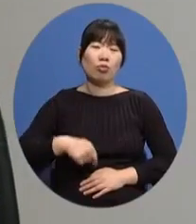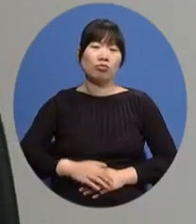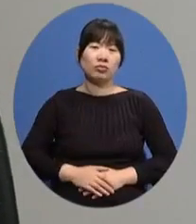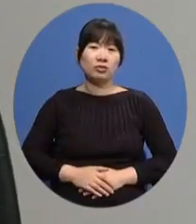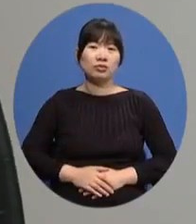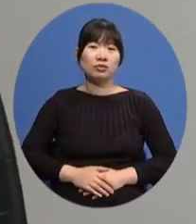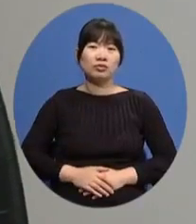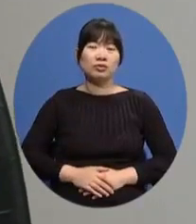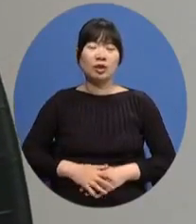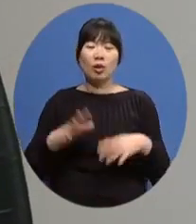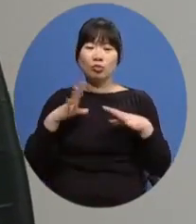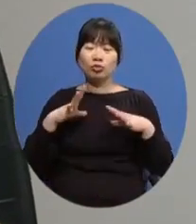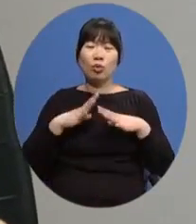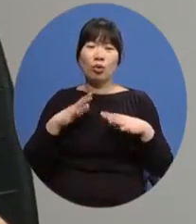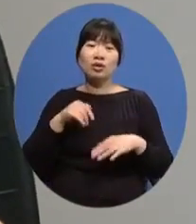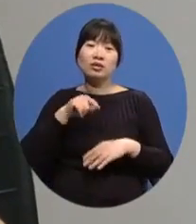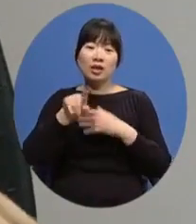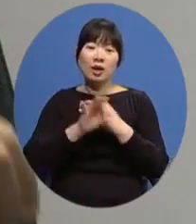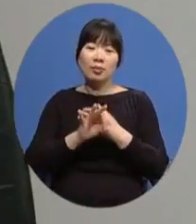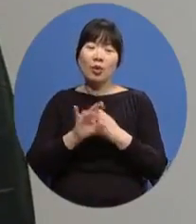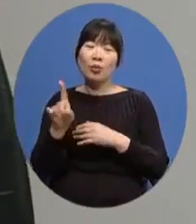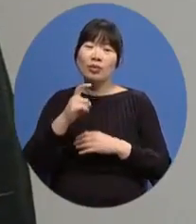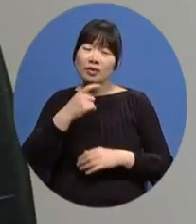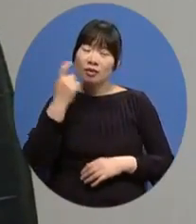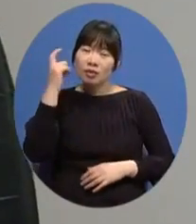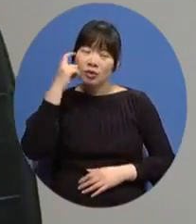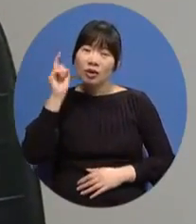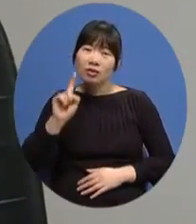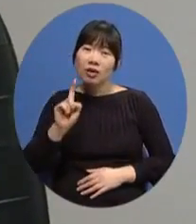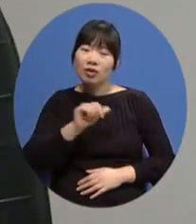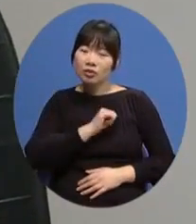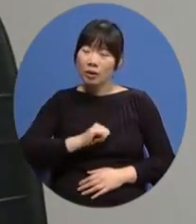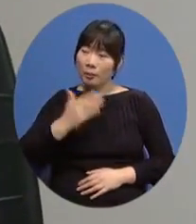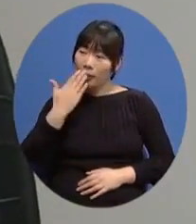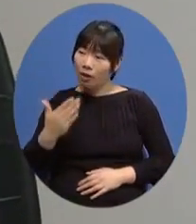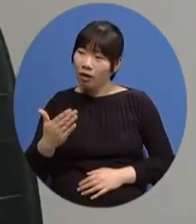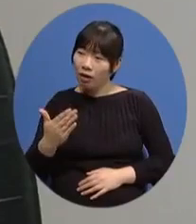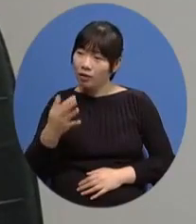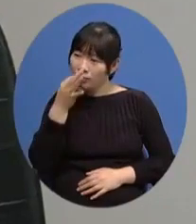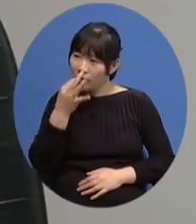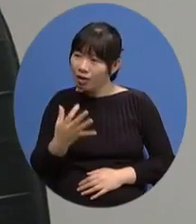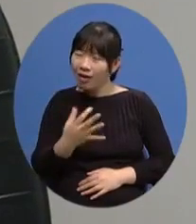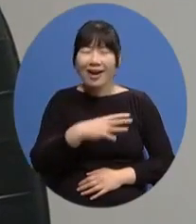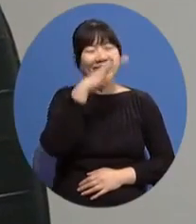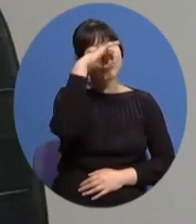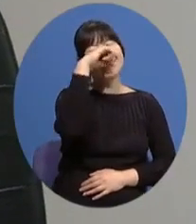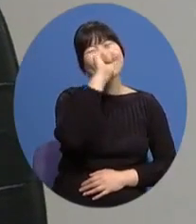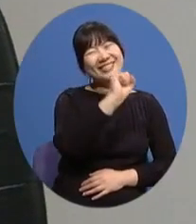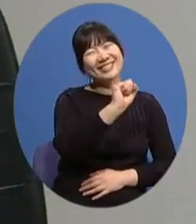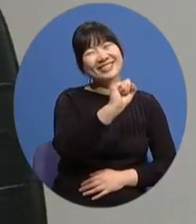근데 그래도 무서웠지만 가면은 어땠어? 그래도 견딜만 했어? 아니면은 너무 힘들었어? 좋았어?